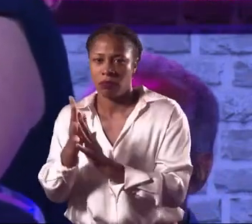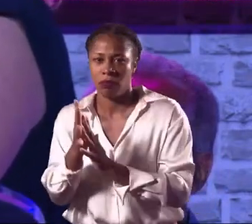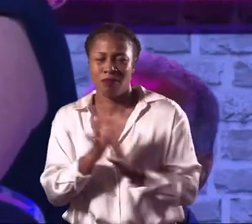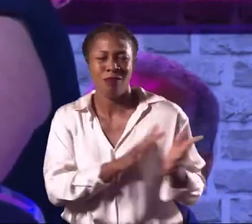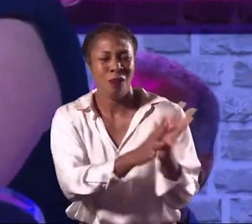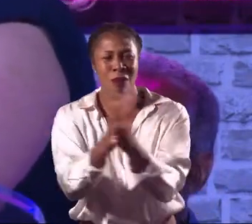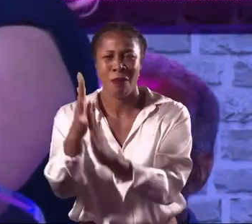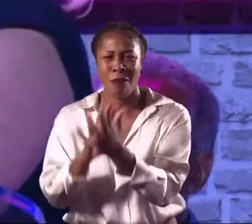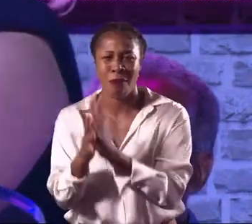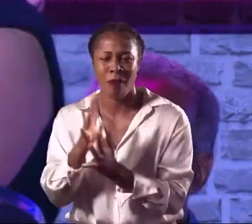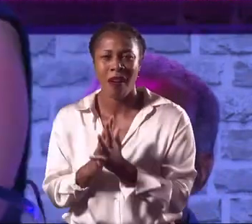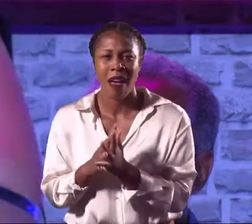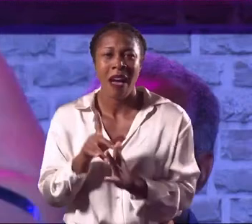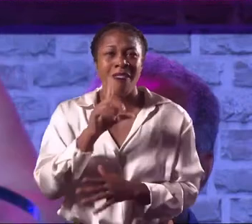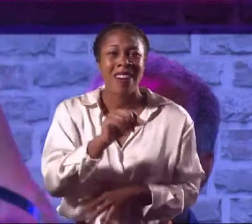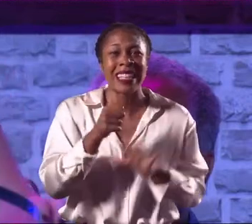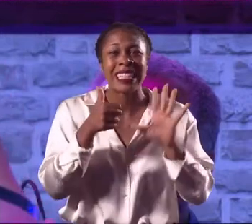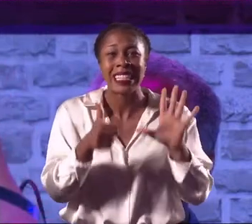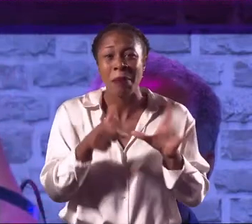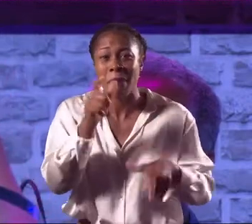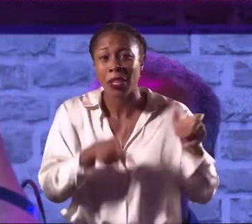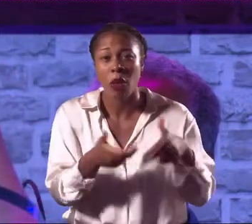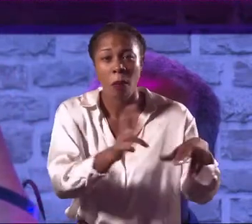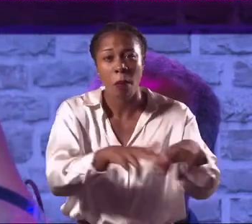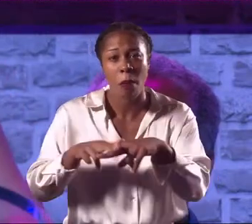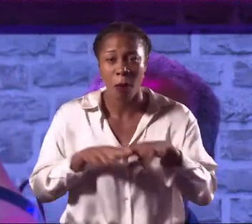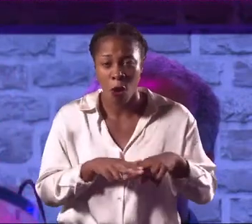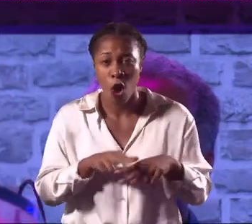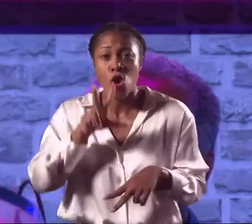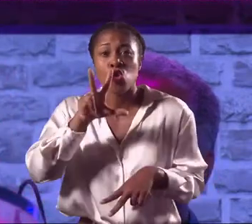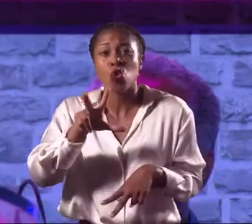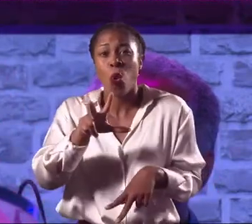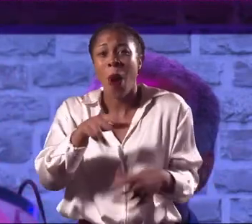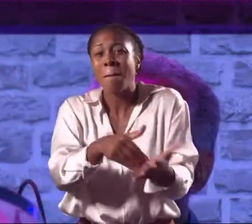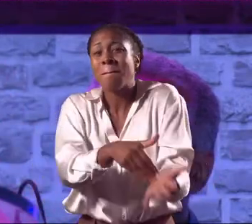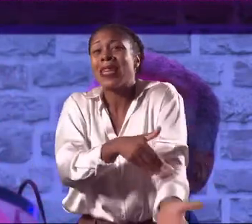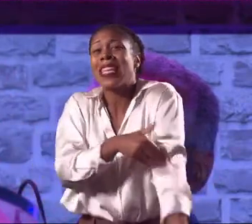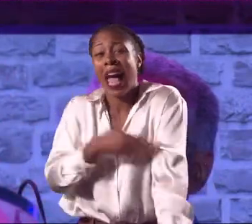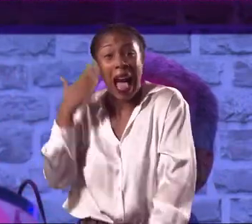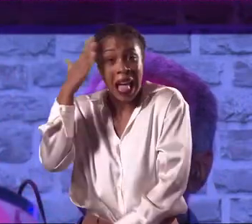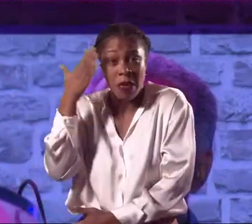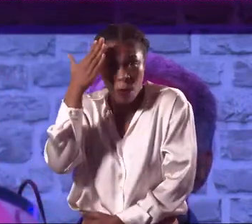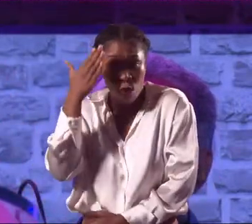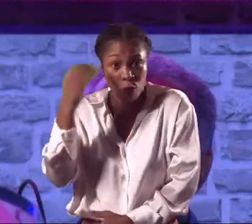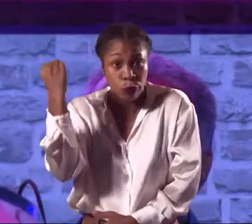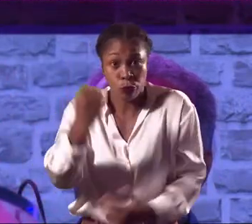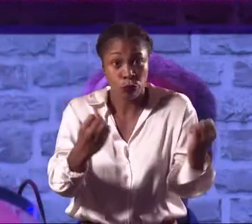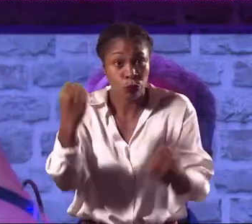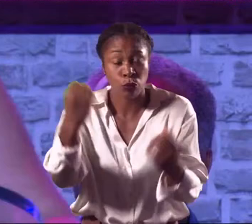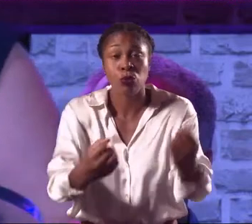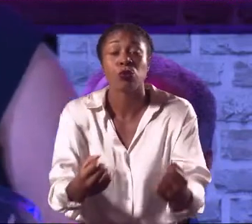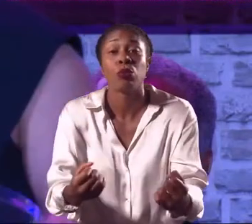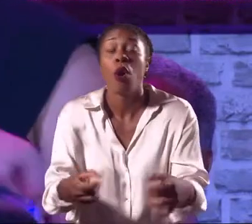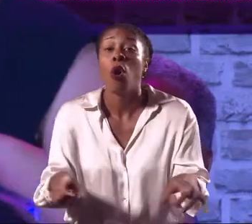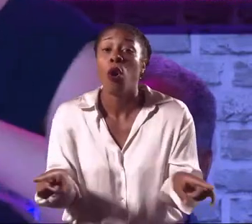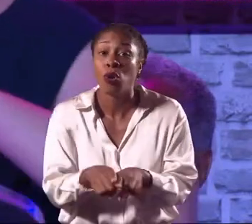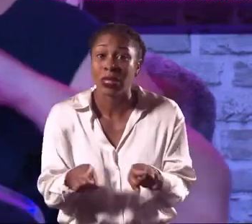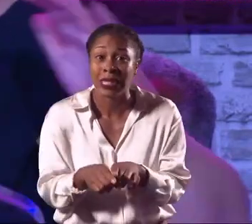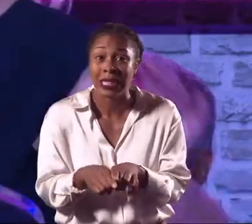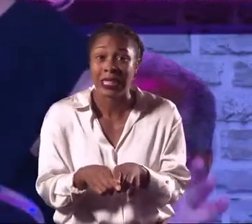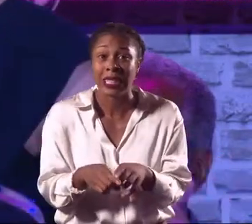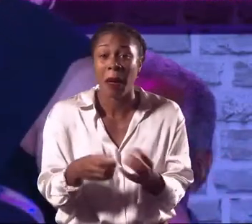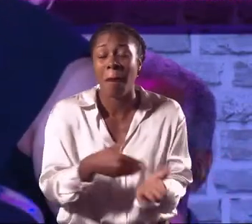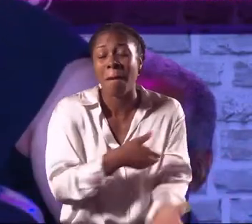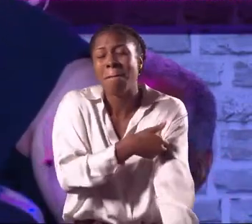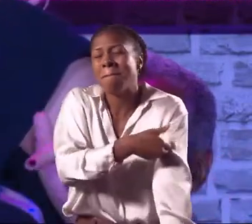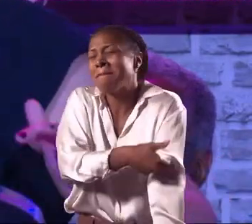personnes. 3 milliards d'animaux avaient été tués. Et des millions d'hectares avaient été